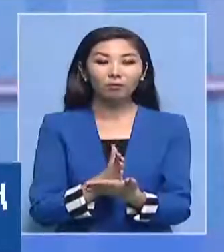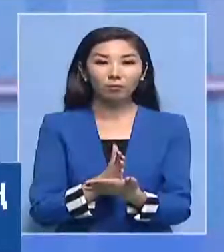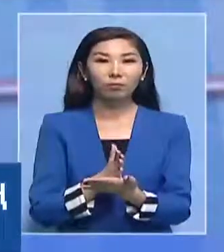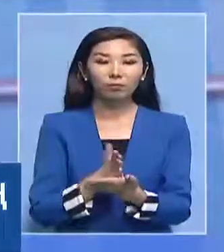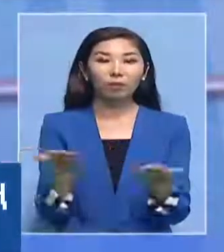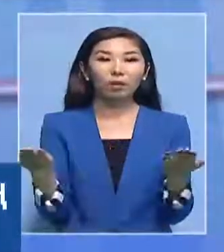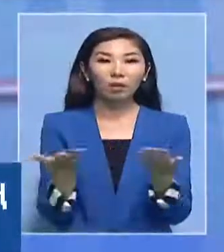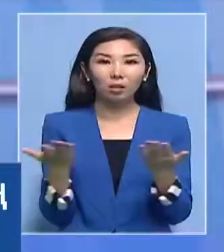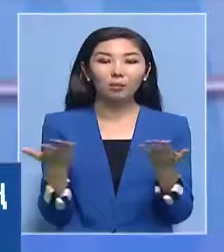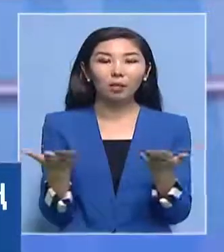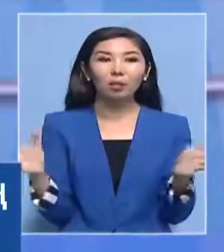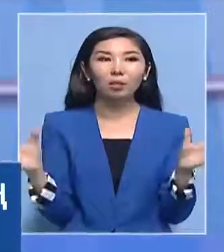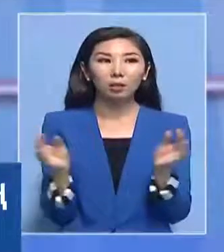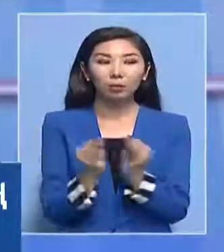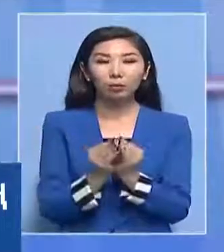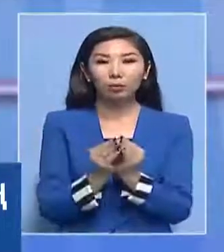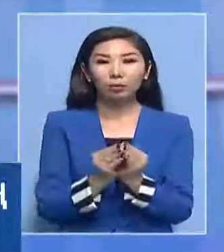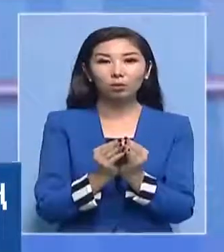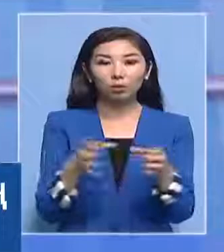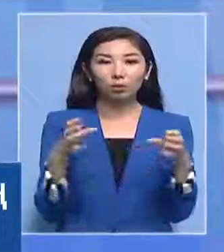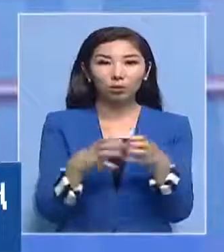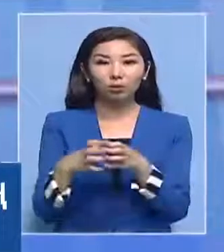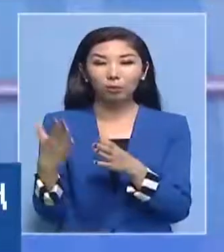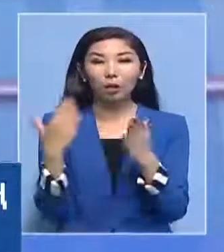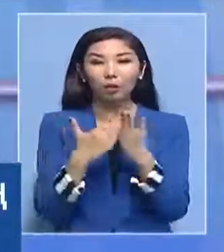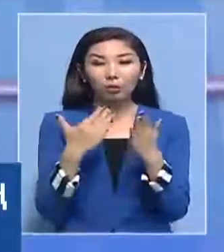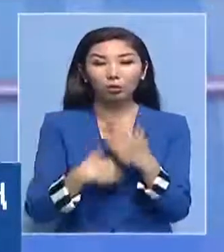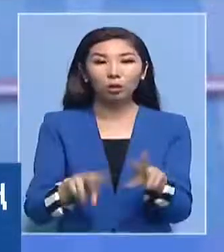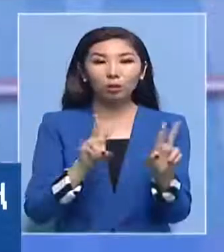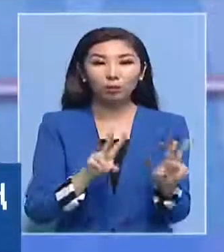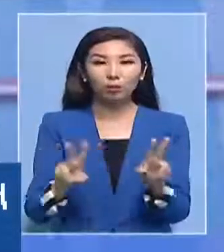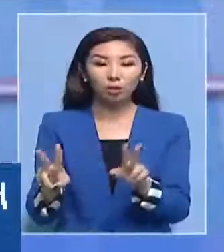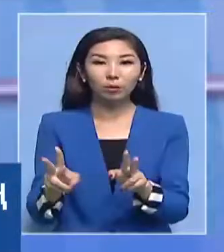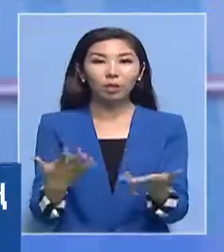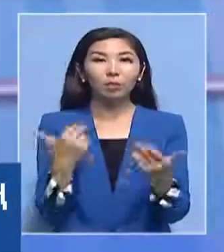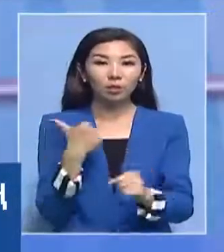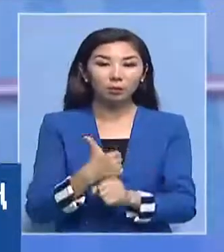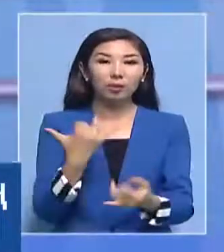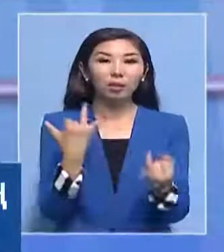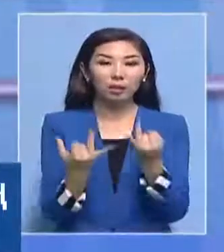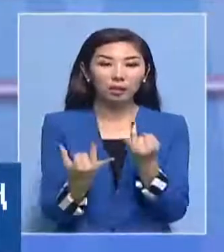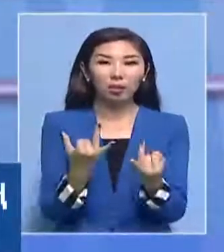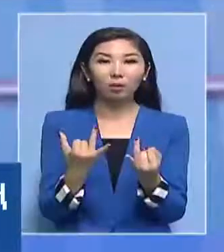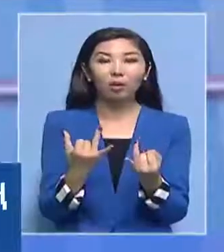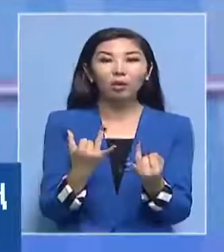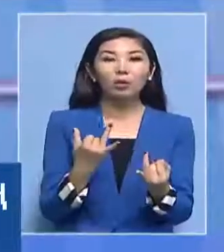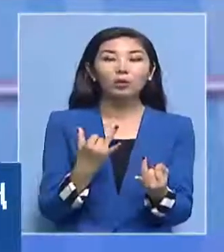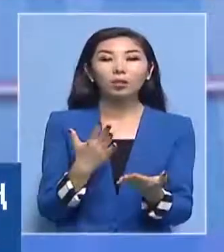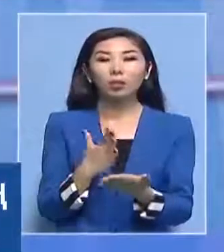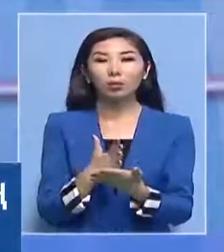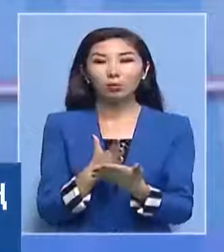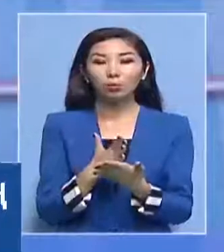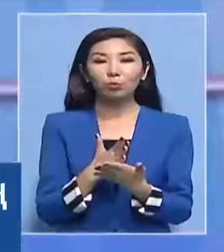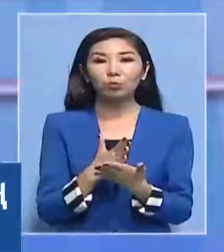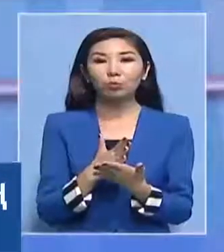жағдайлары қалай, соның бәрін жаңа мониторинг деп бақылауда қазірде ұстап отырмыз. Негізгі мәселелер қандай екен осы тұста енді тілге тиек етейік? Жаңа